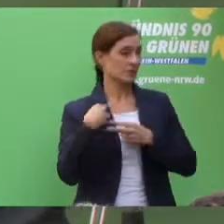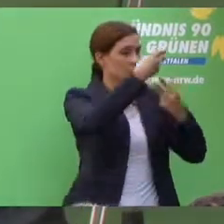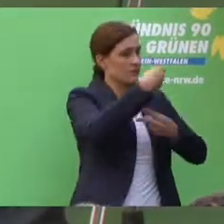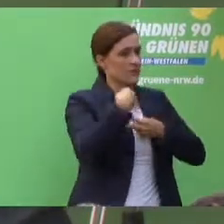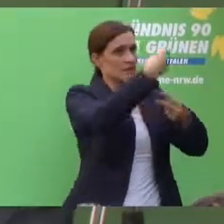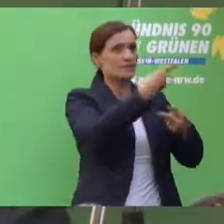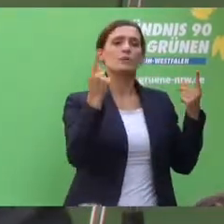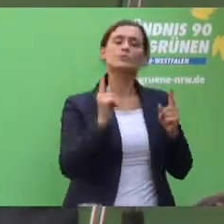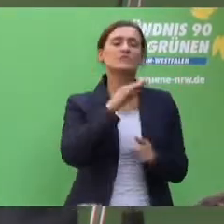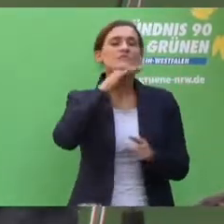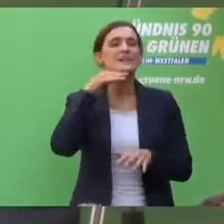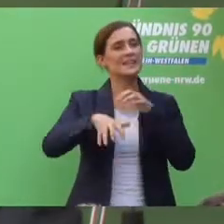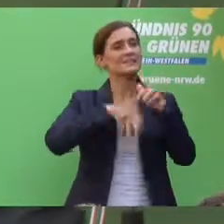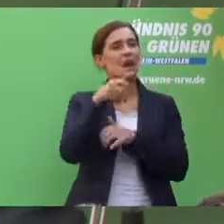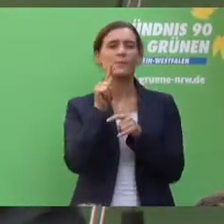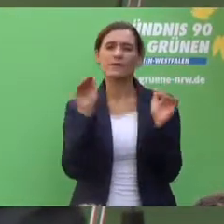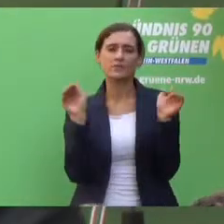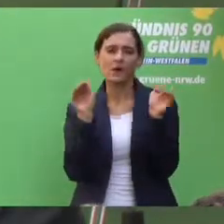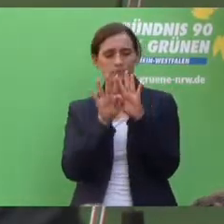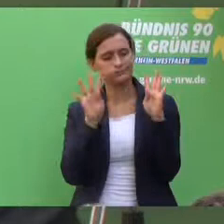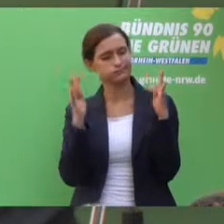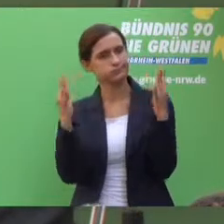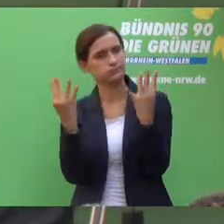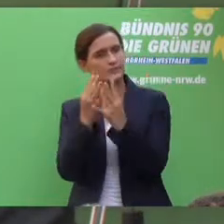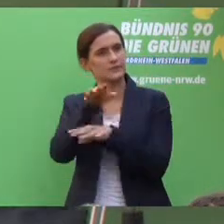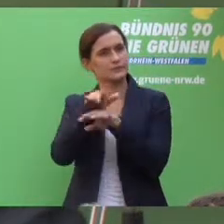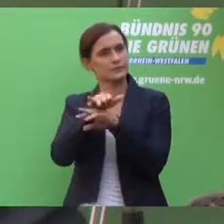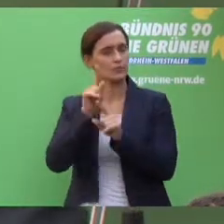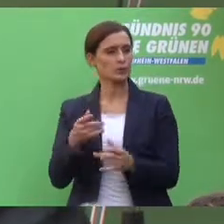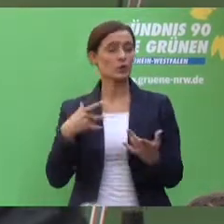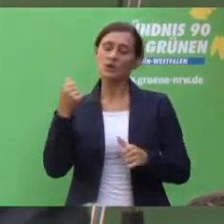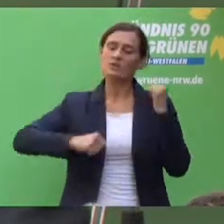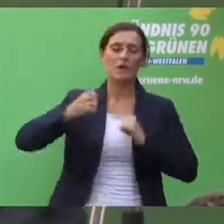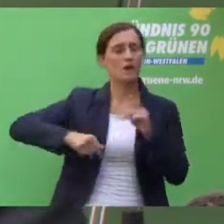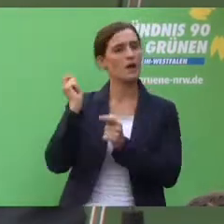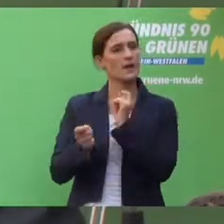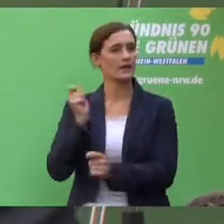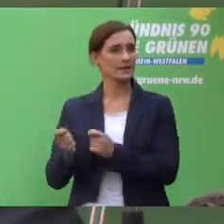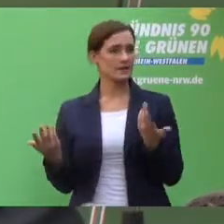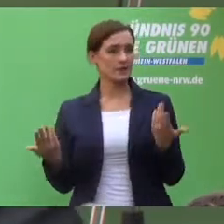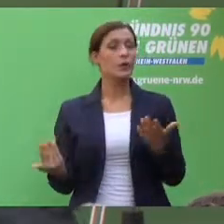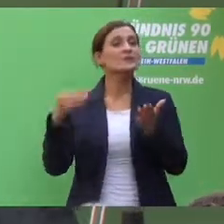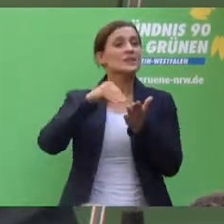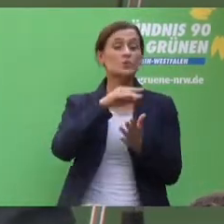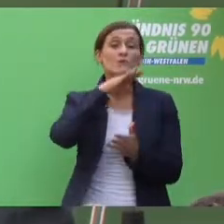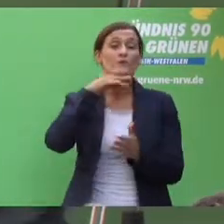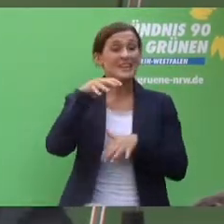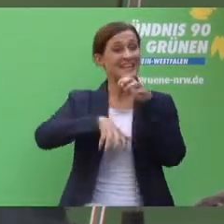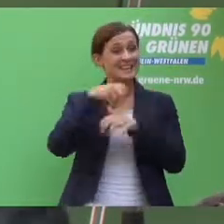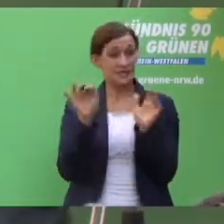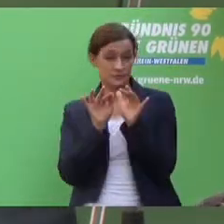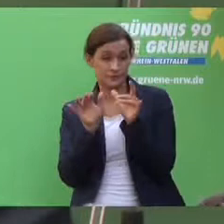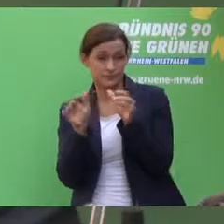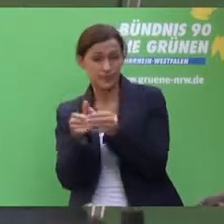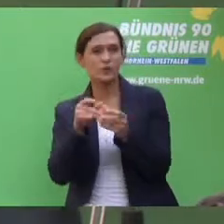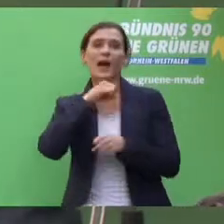hält. Wenn man also Tierquälerei betreibt. Und viele Tiere auf engstem Raum heißt viel Gülle,